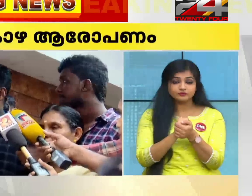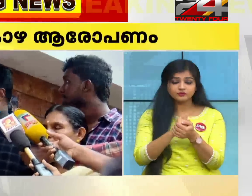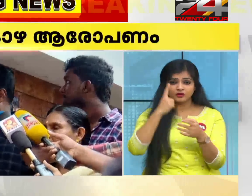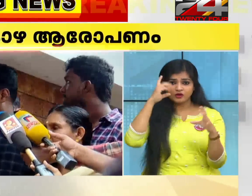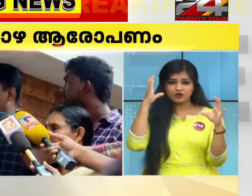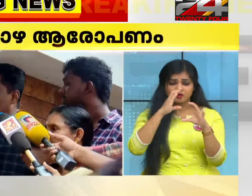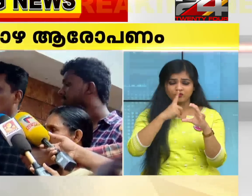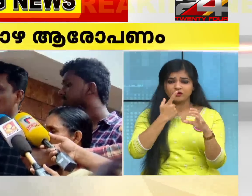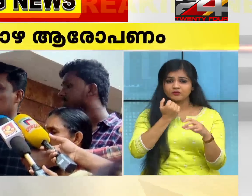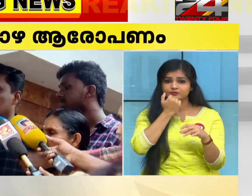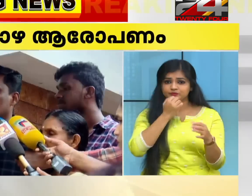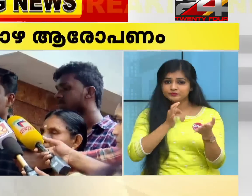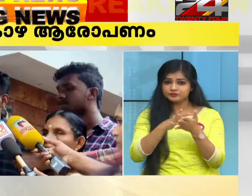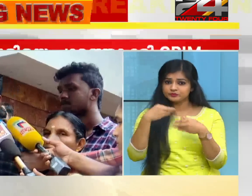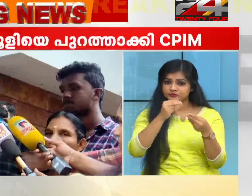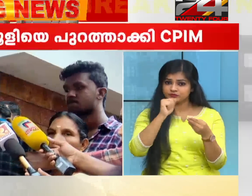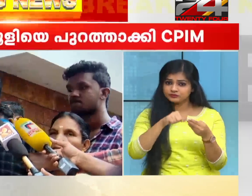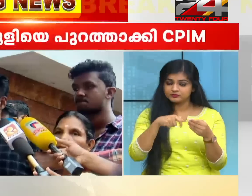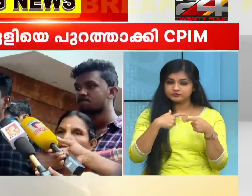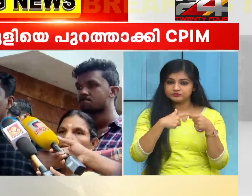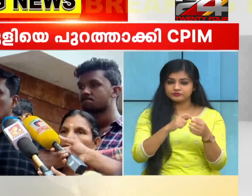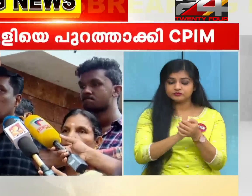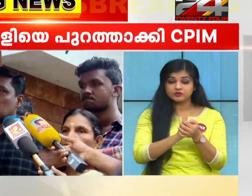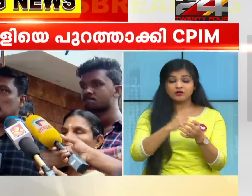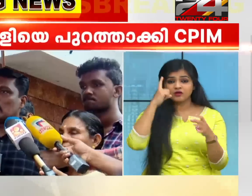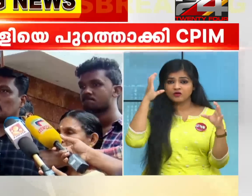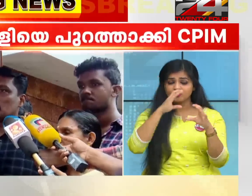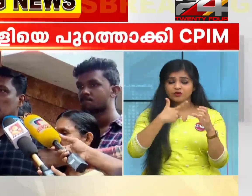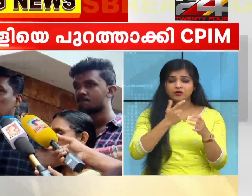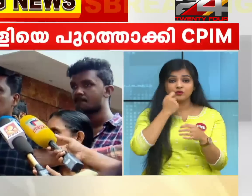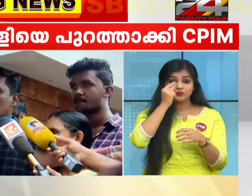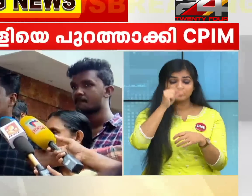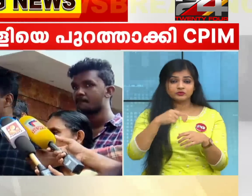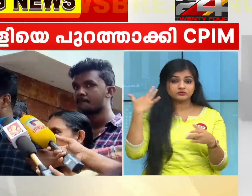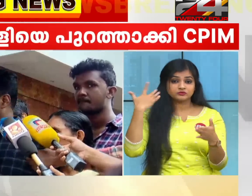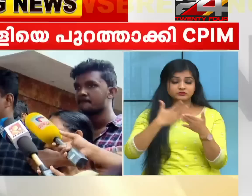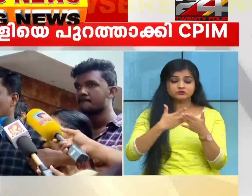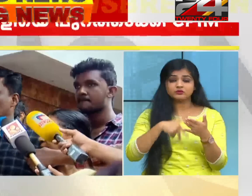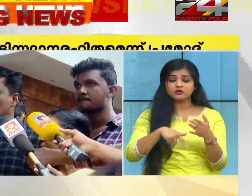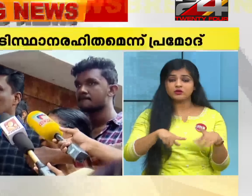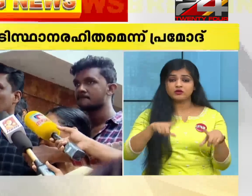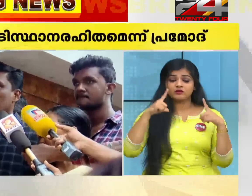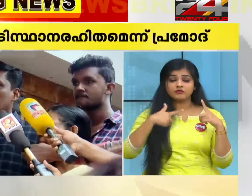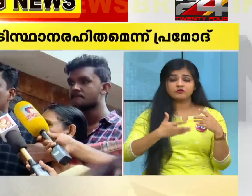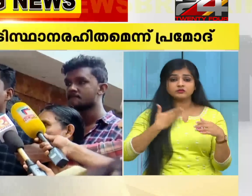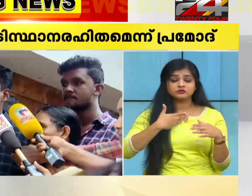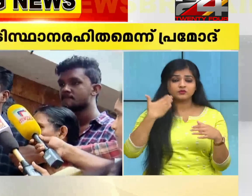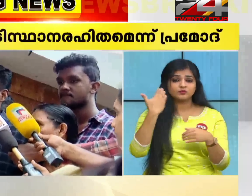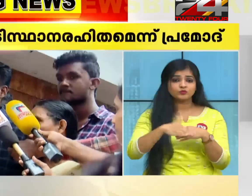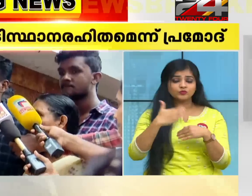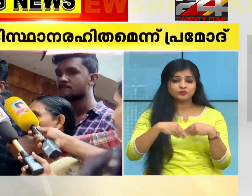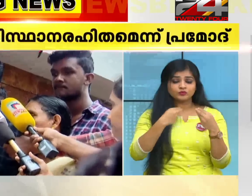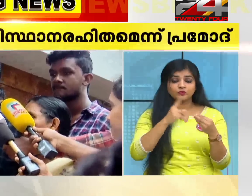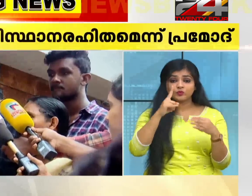പോയോ എന്ന് പരിശോധിക്കണം. തെറ്റിദ്ധരിക്കപ്പെട്ടു പോയ ഒരു മനുഷ്യൻ ഇത്രയും ദിവസമായിട്ട് എന്ത് ചെയ്യാണ്? ജീവിക്കാൻ വിടാതെ ഇങ്ങനെ എത്ര